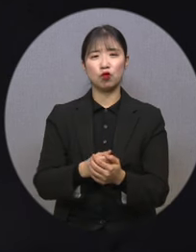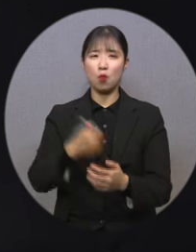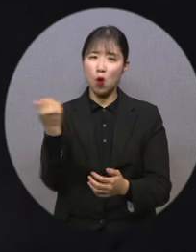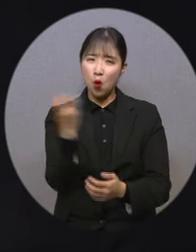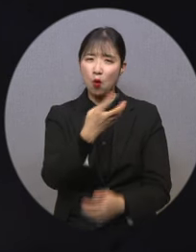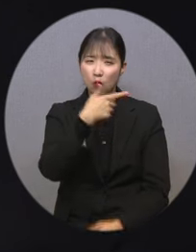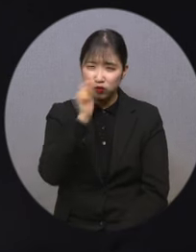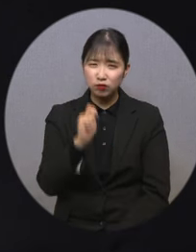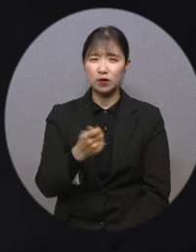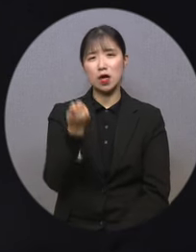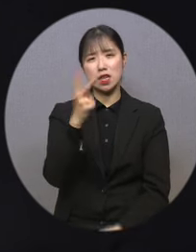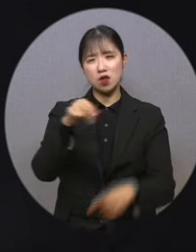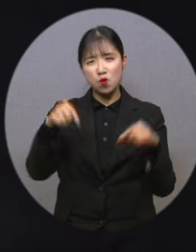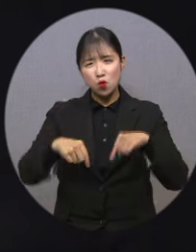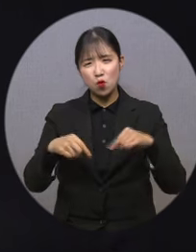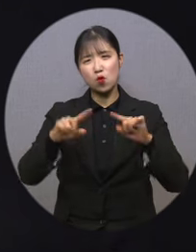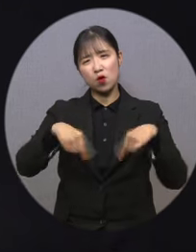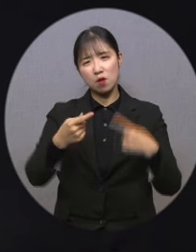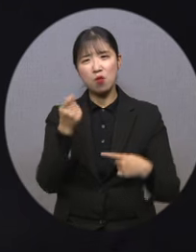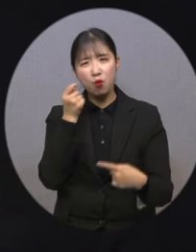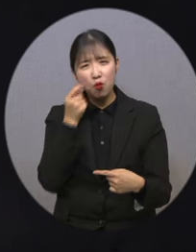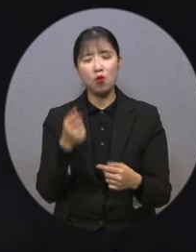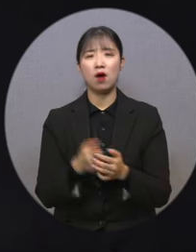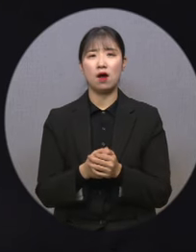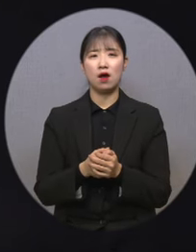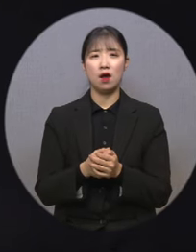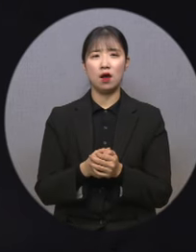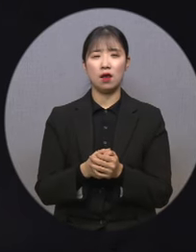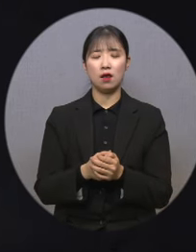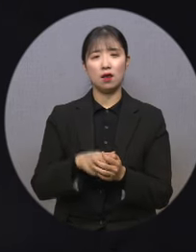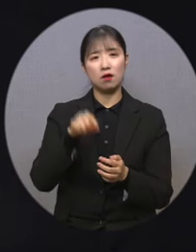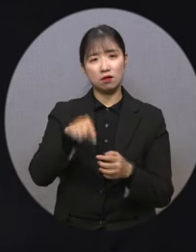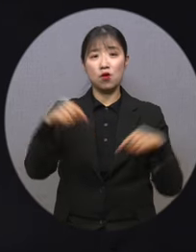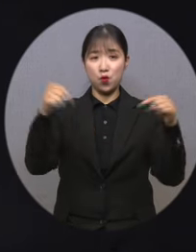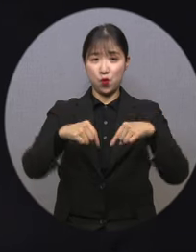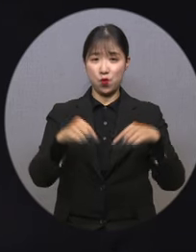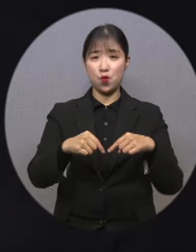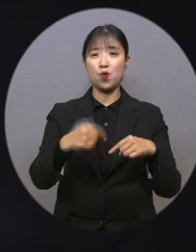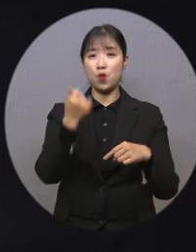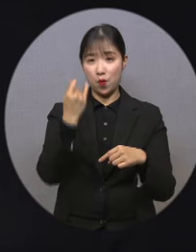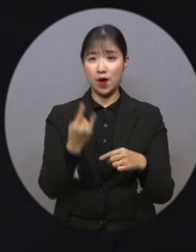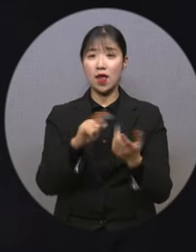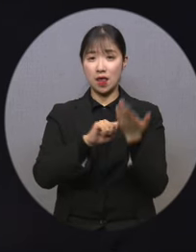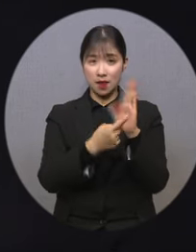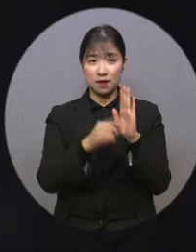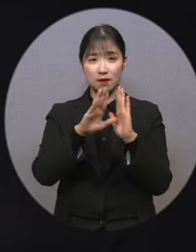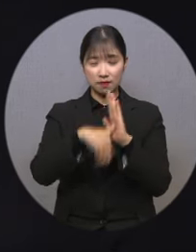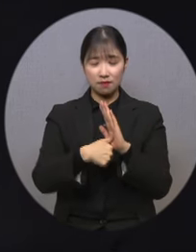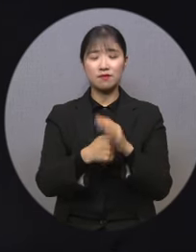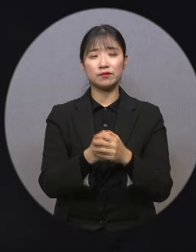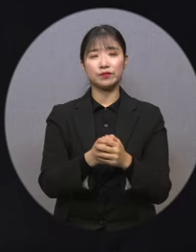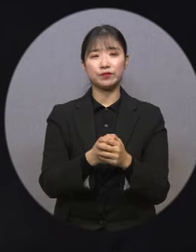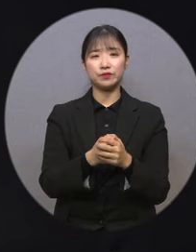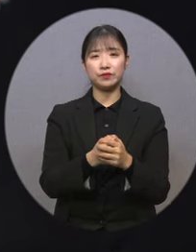TV 토론 불공정. 이 TV 토론에서도 또 기득권 후보들은